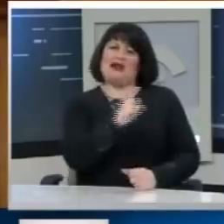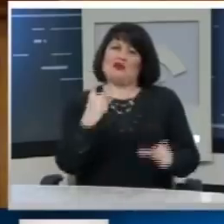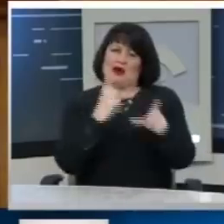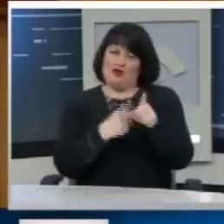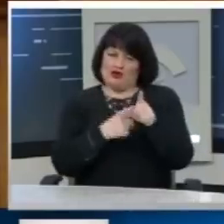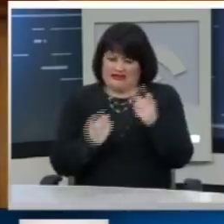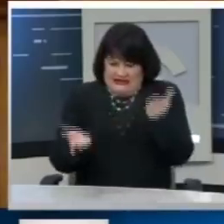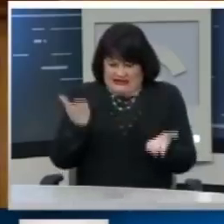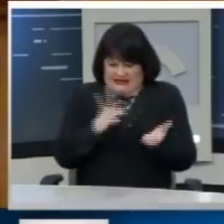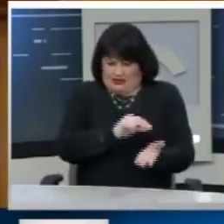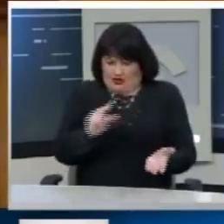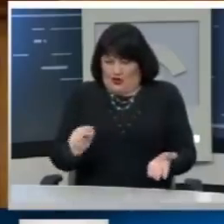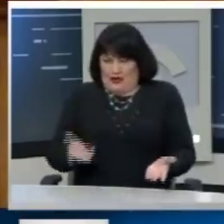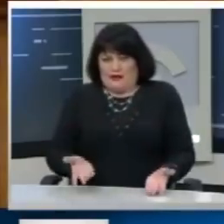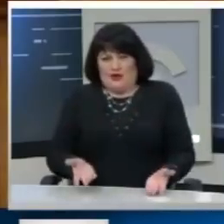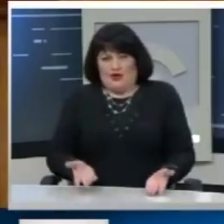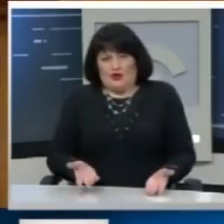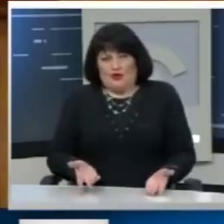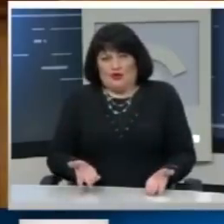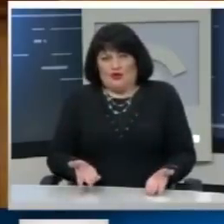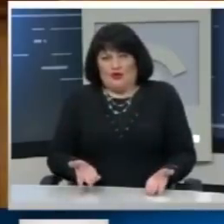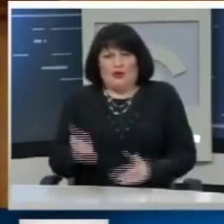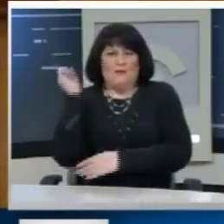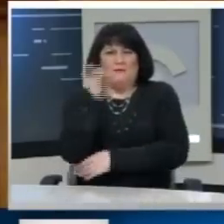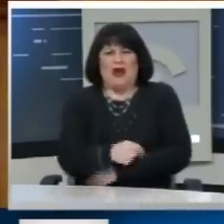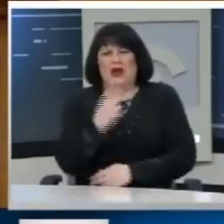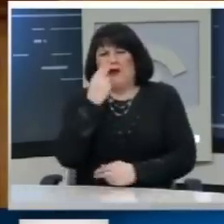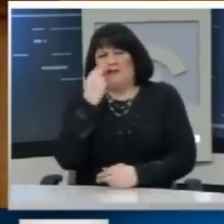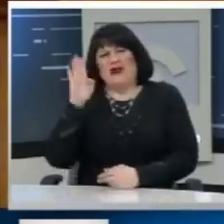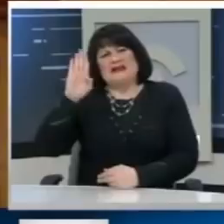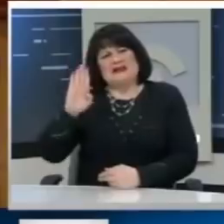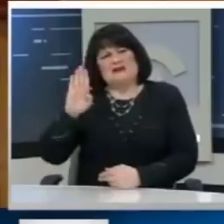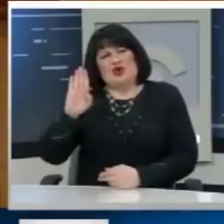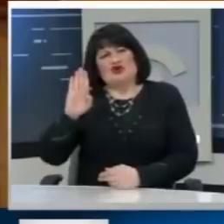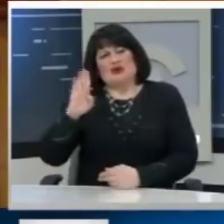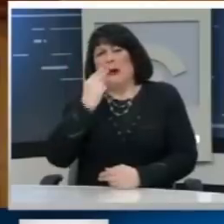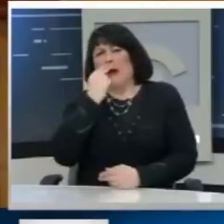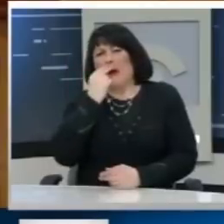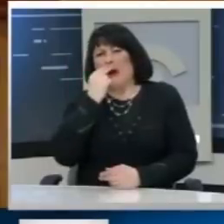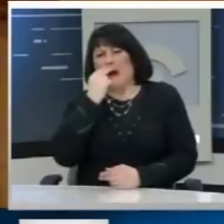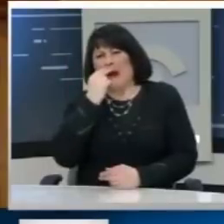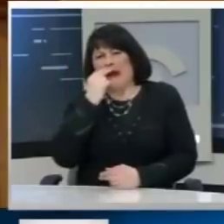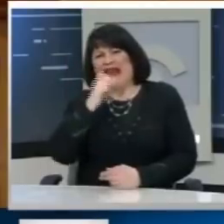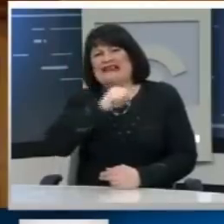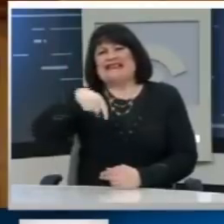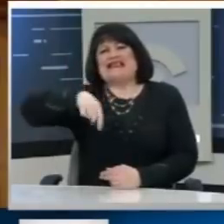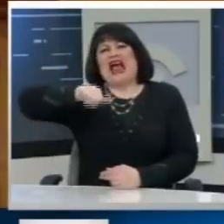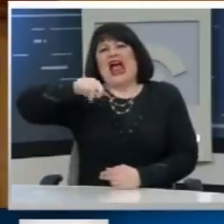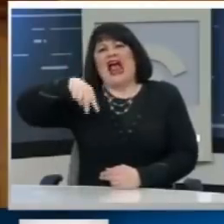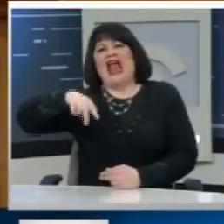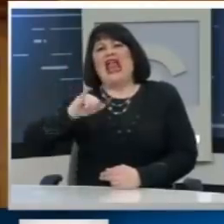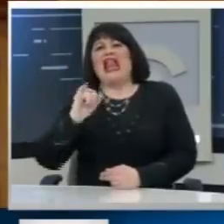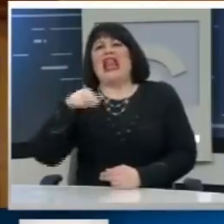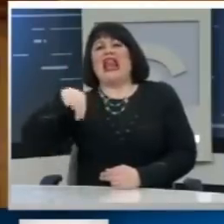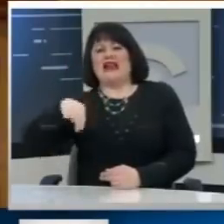κομμουνιστές στην πρώτη γραμμή, συντριβή του φασισμού, και να συγκρίνουν Χίτλερ και Στάλιν, που παρεπιπτόντως με